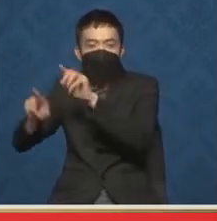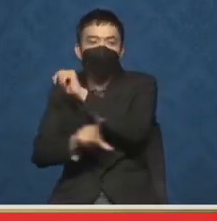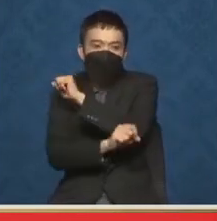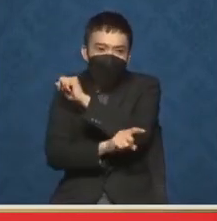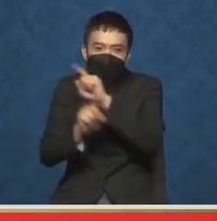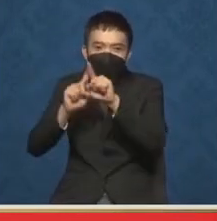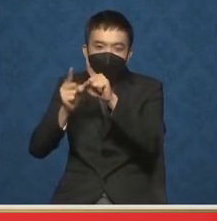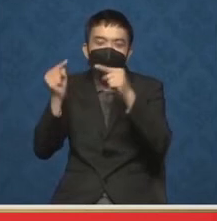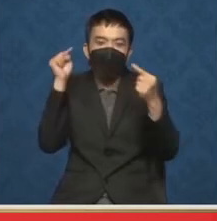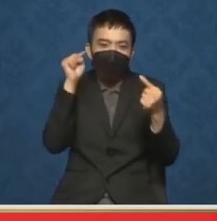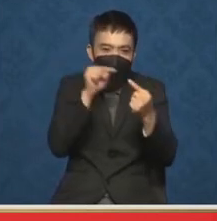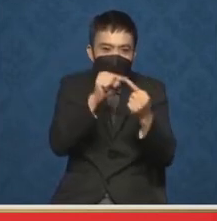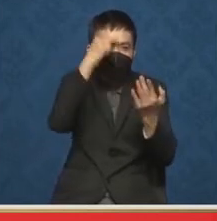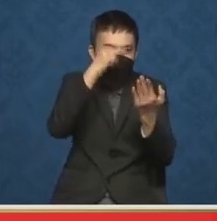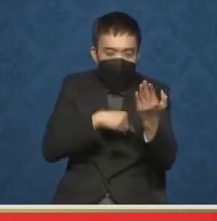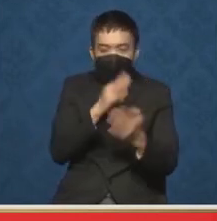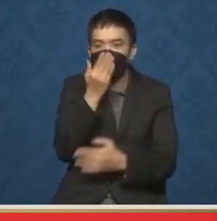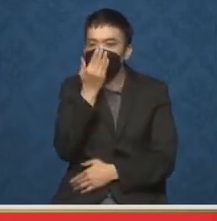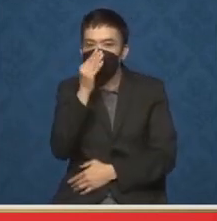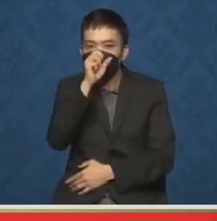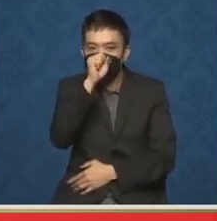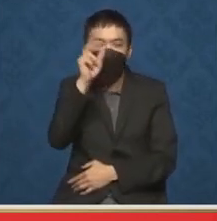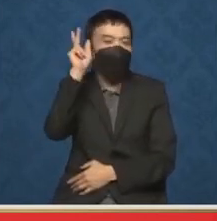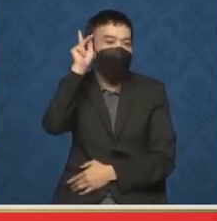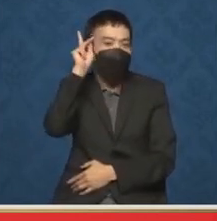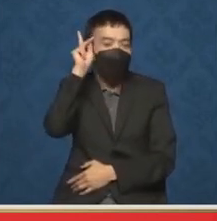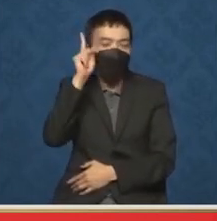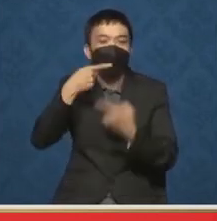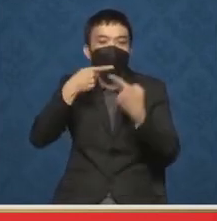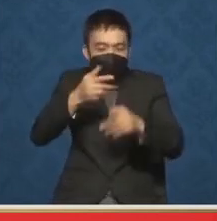คุยกัน เราก็ไม่ให้ข่าว แต่ก็มาข่าวให้เราช่วย